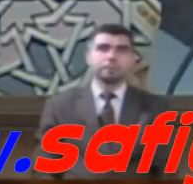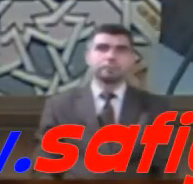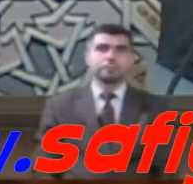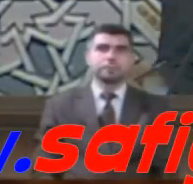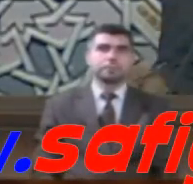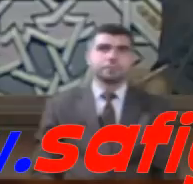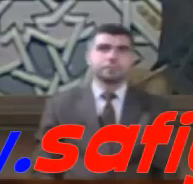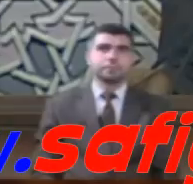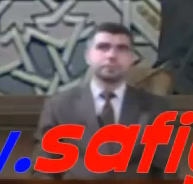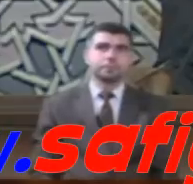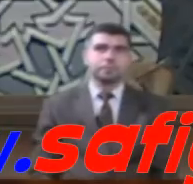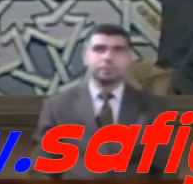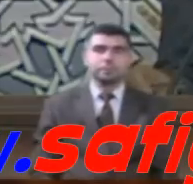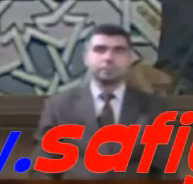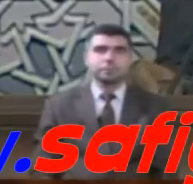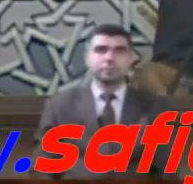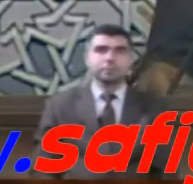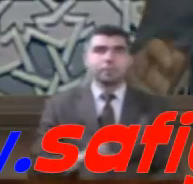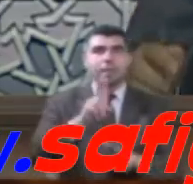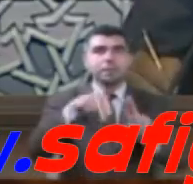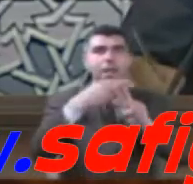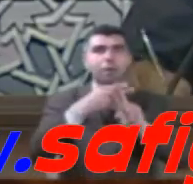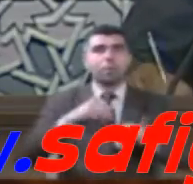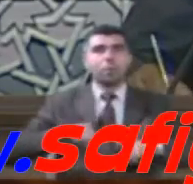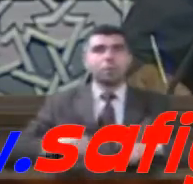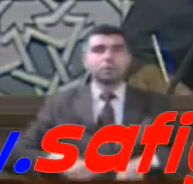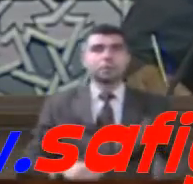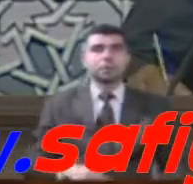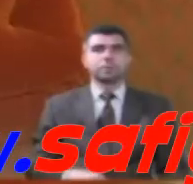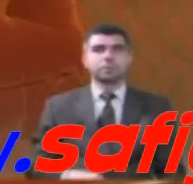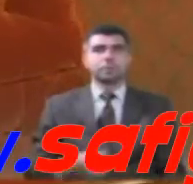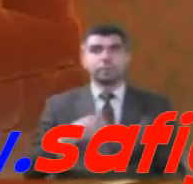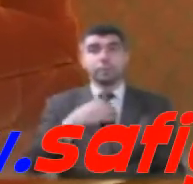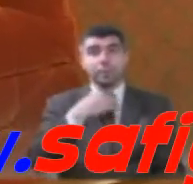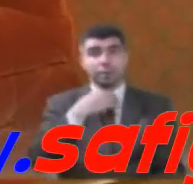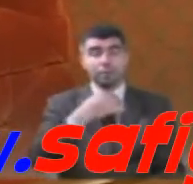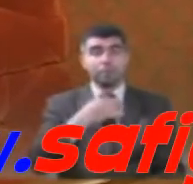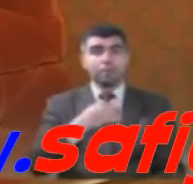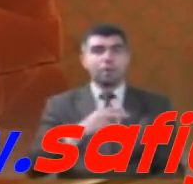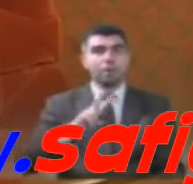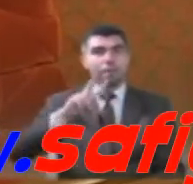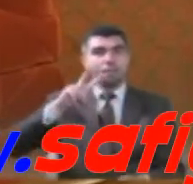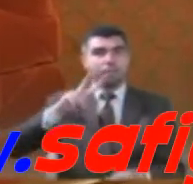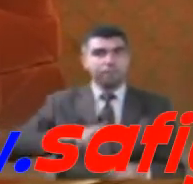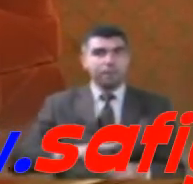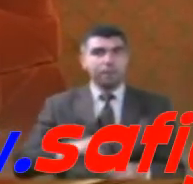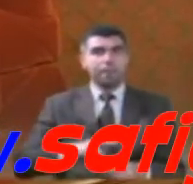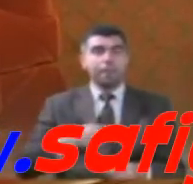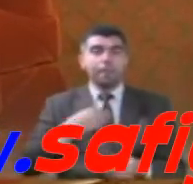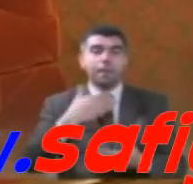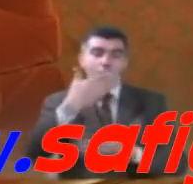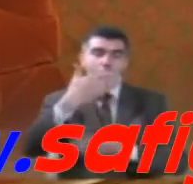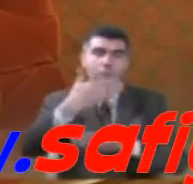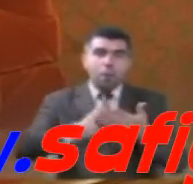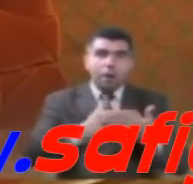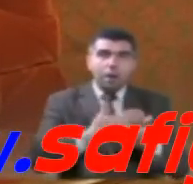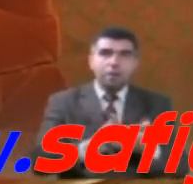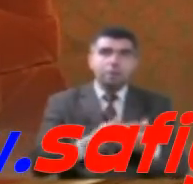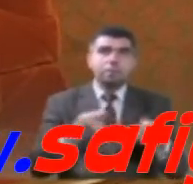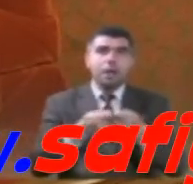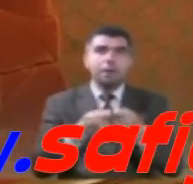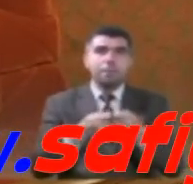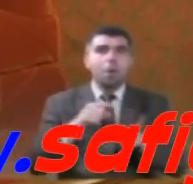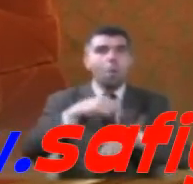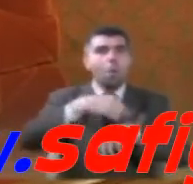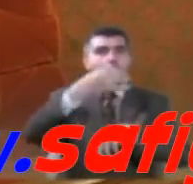اذا رد السيد الوزير. لا، على حال حسب المعطيات اللي عندنا ان الميناء غادي يكون